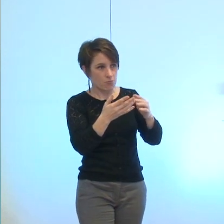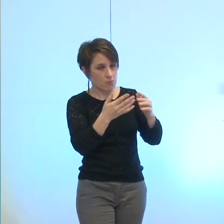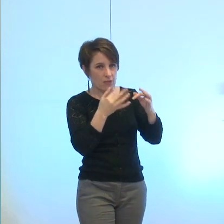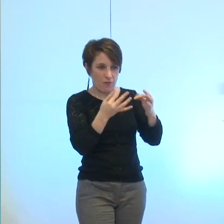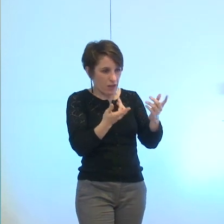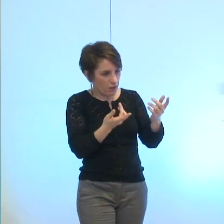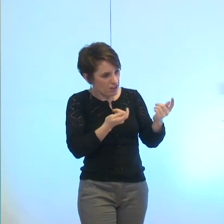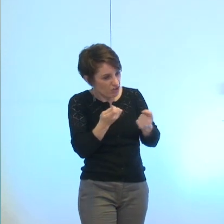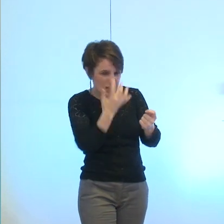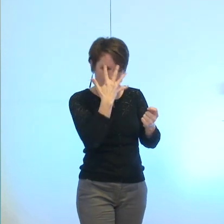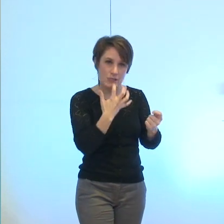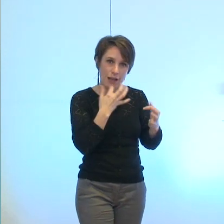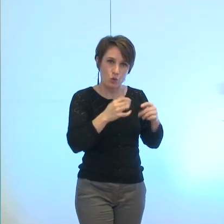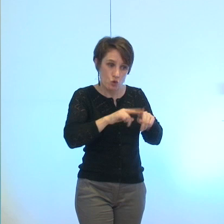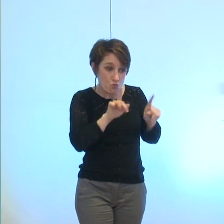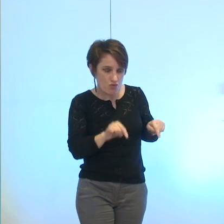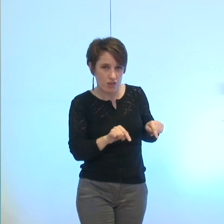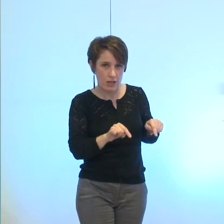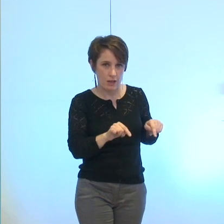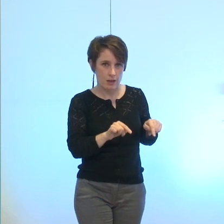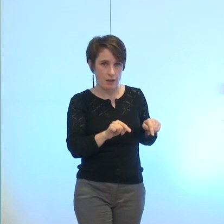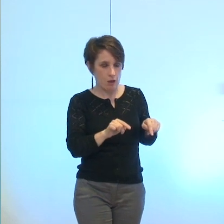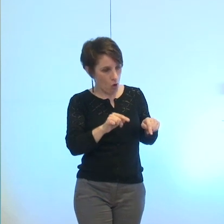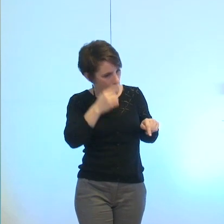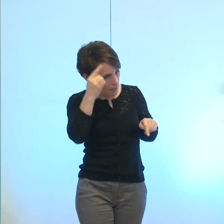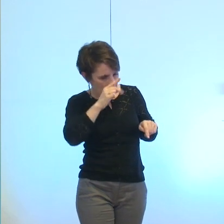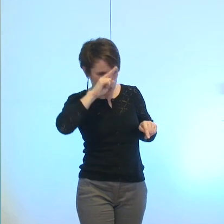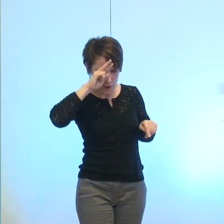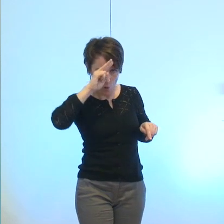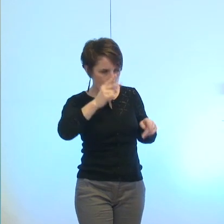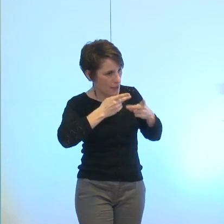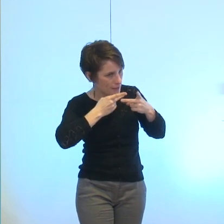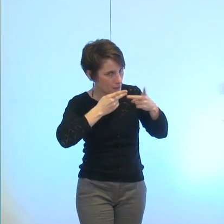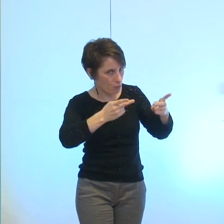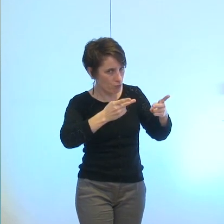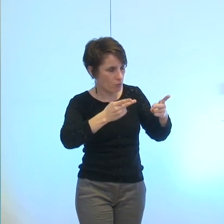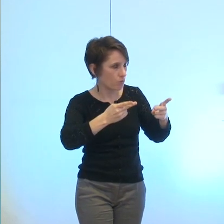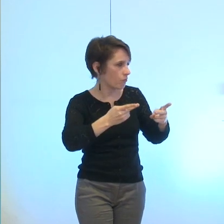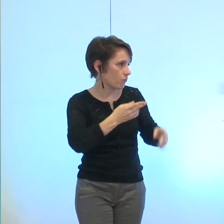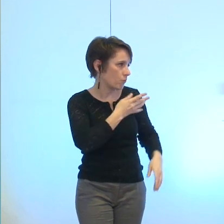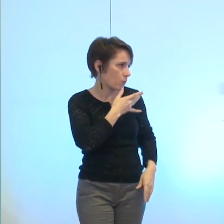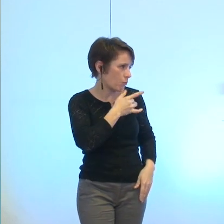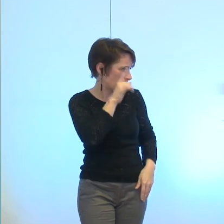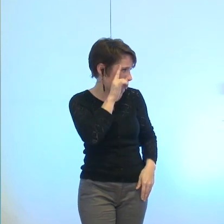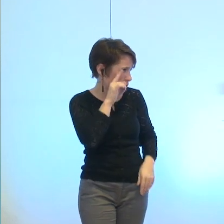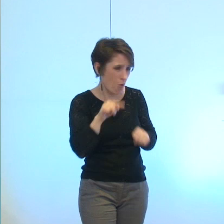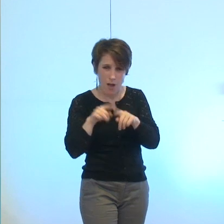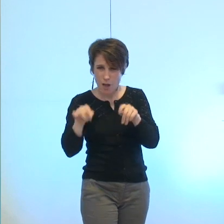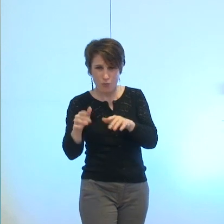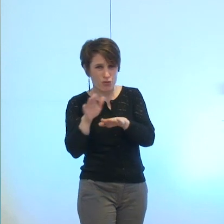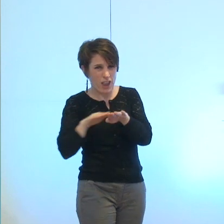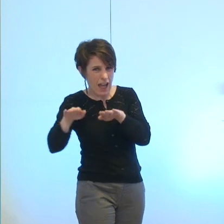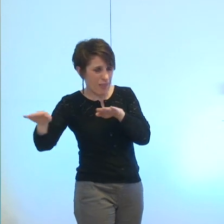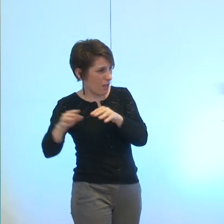et même en matière d'honnêteté intellectuelle avec l'omission des budgets annexes reviendrait